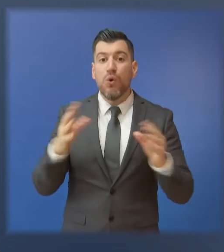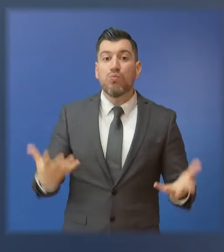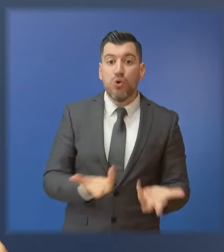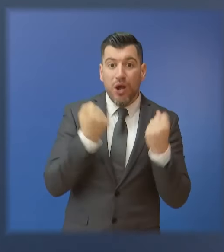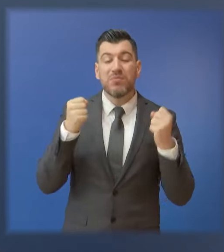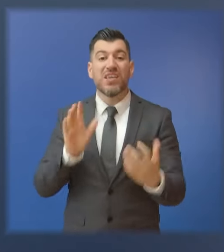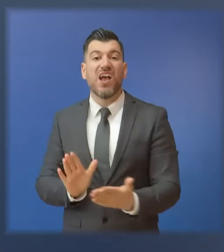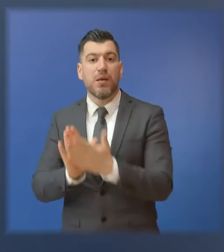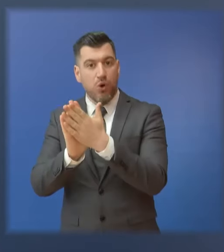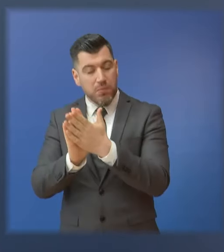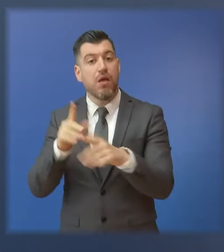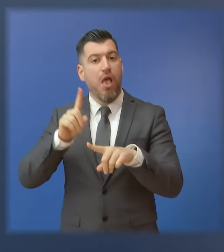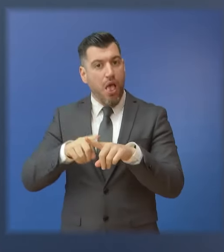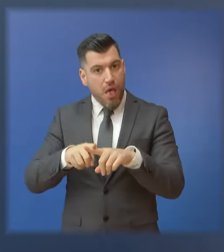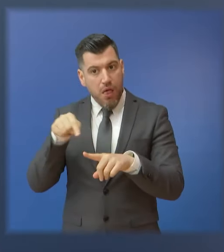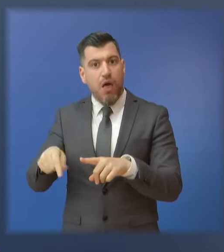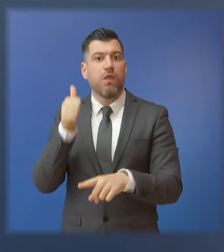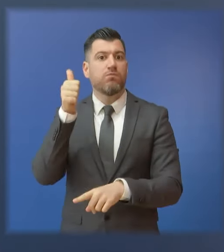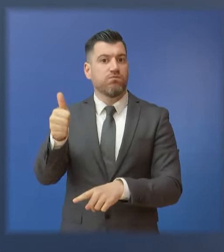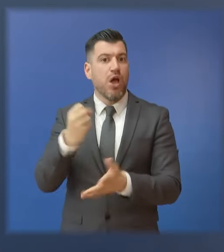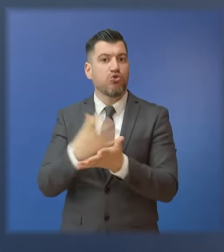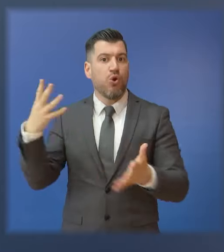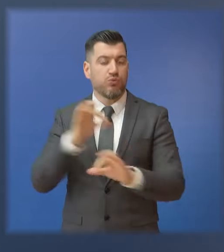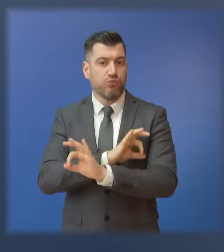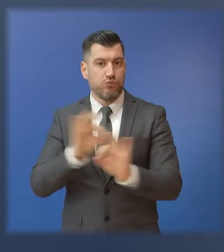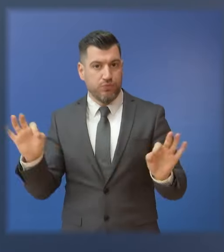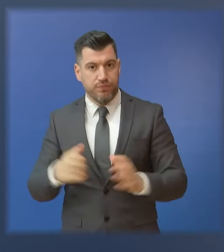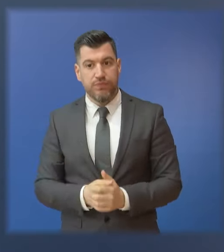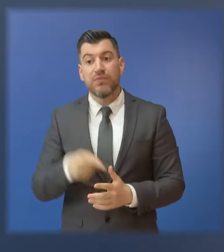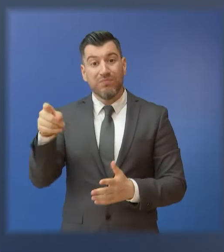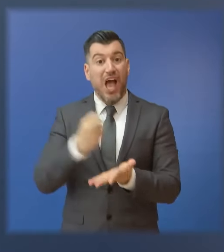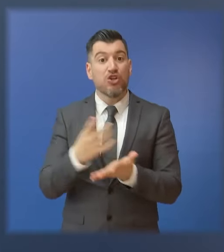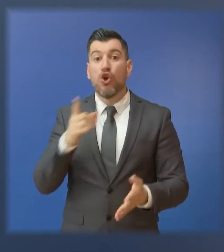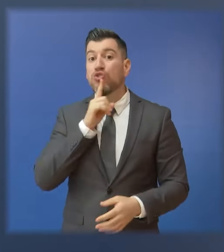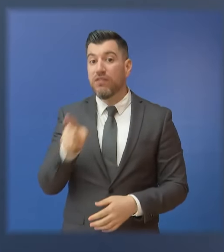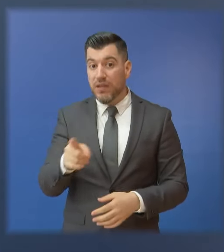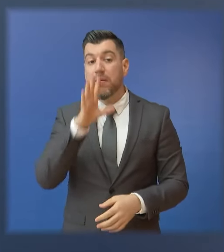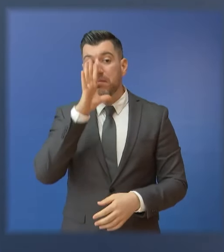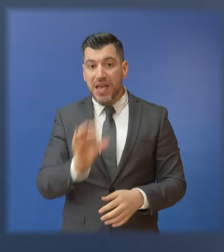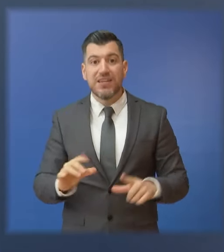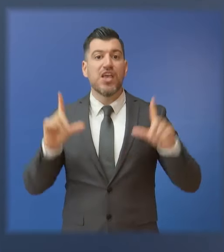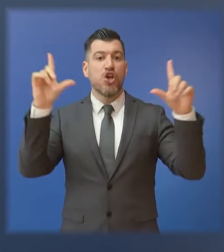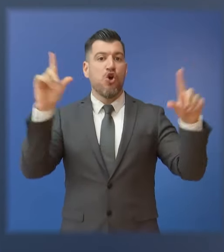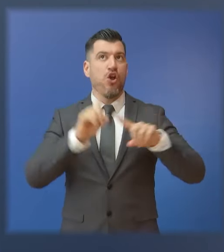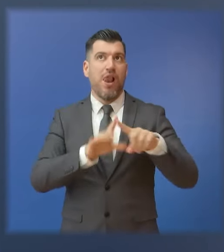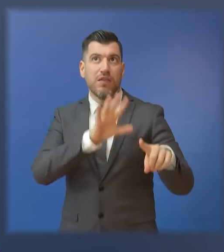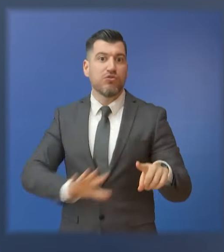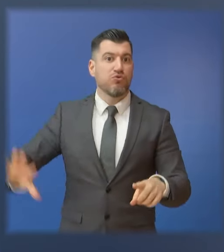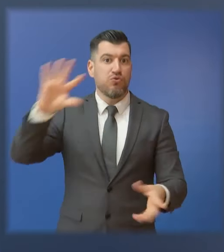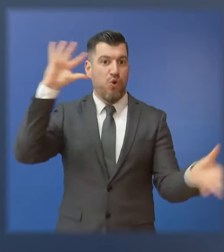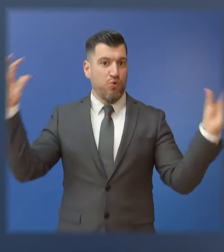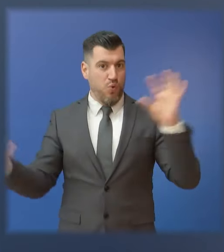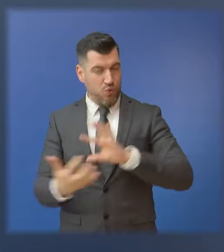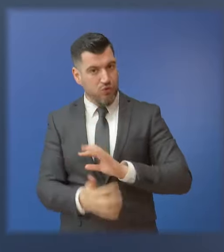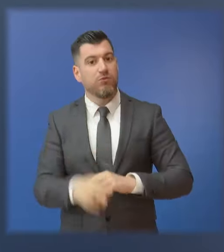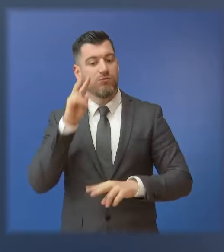καταπολέμησης η αξιολόγηση του οοσα διαδραματίζει ιδιαί σημαντικό ρόλο στη διαμόρφωση της εικόνας της χώρας μας προς τους φορείς που